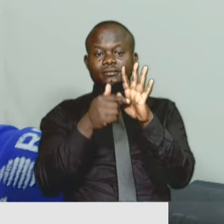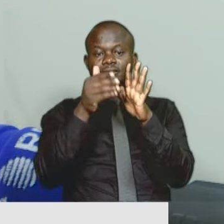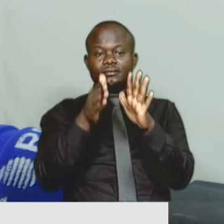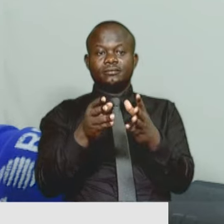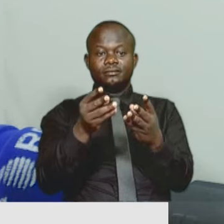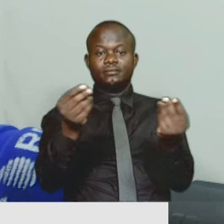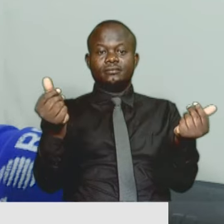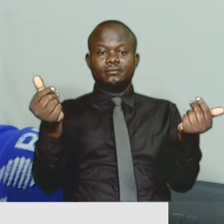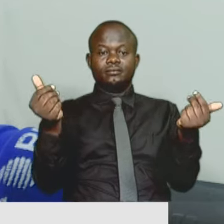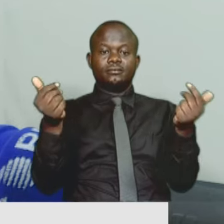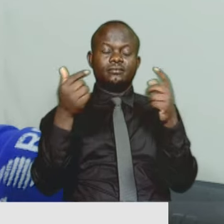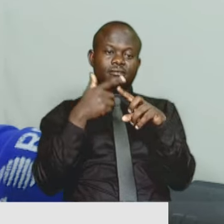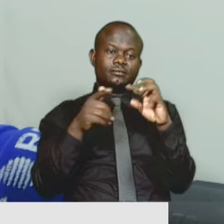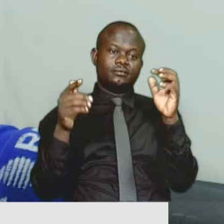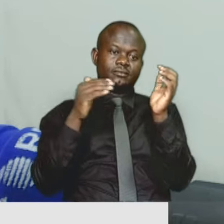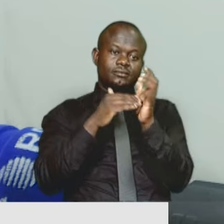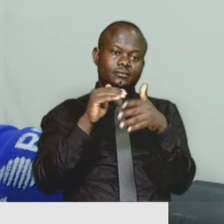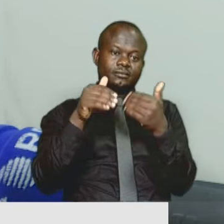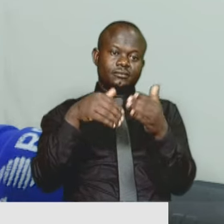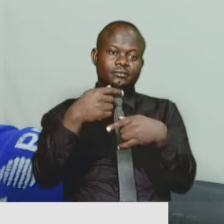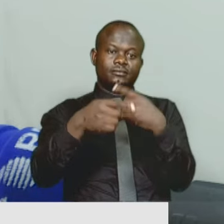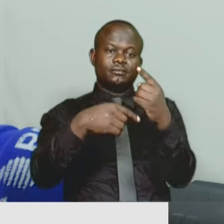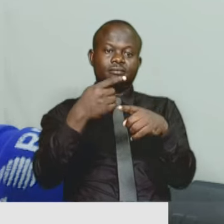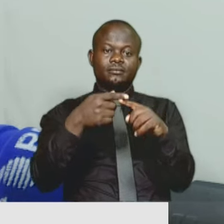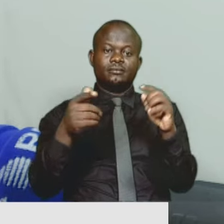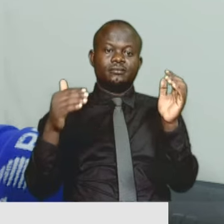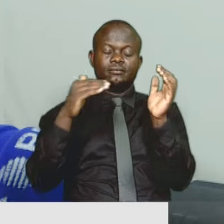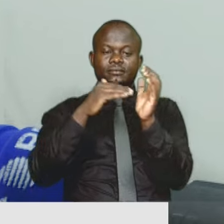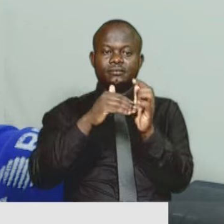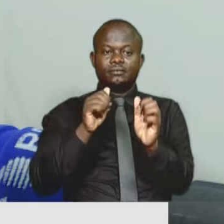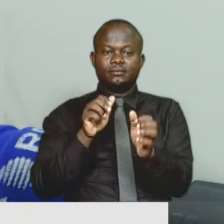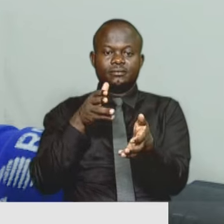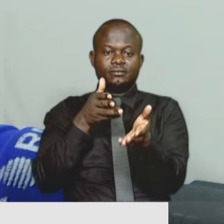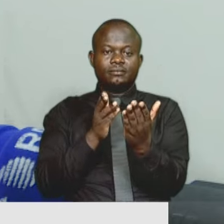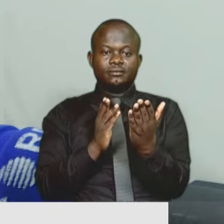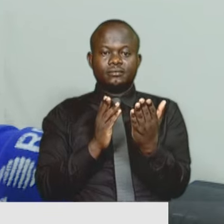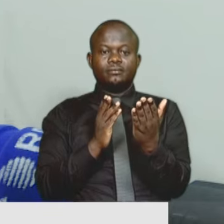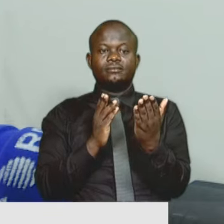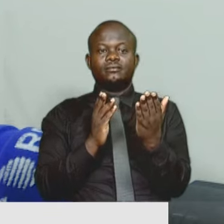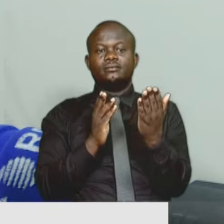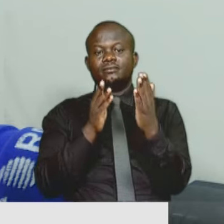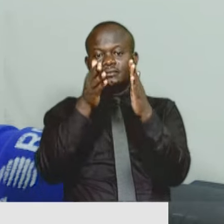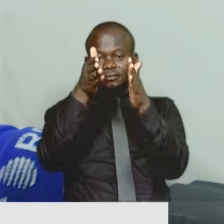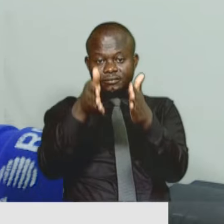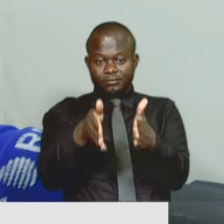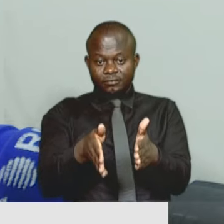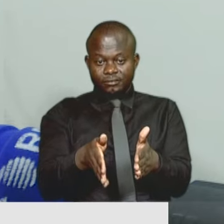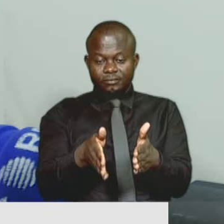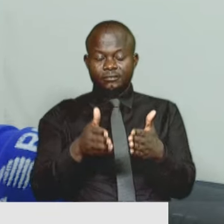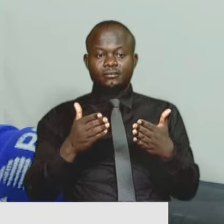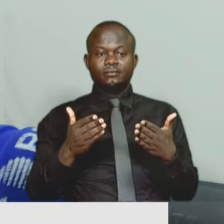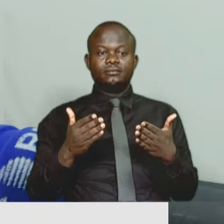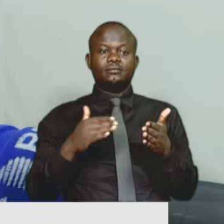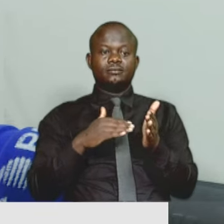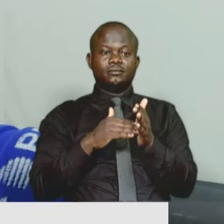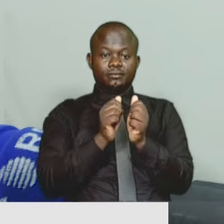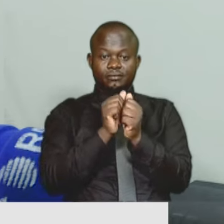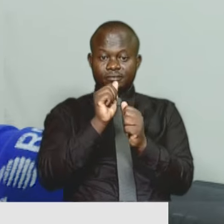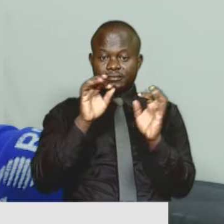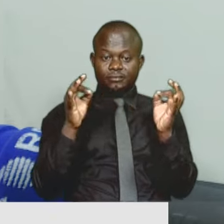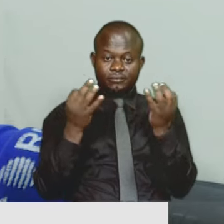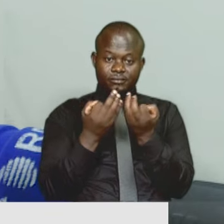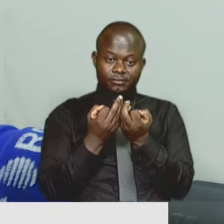yakize ariko turakomeza nanone tugakurikirana wa muntu na wa